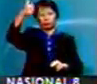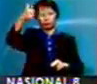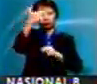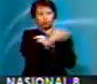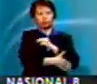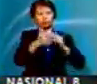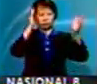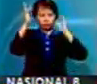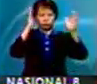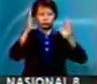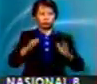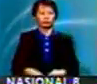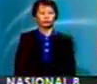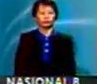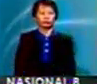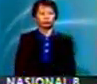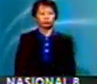negara.